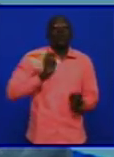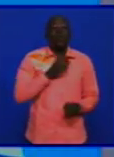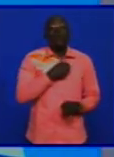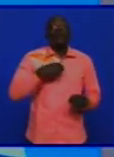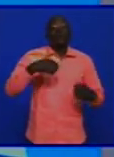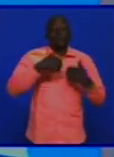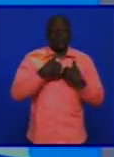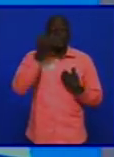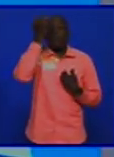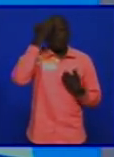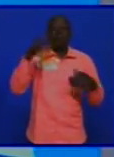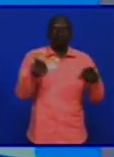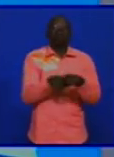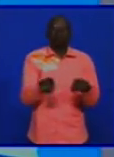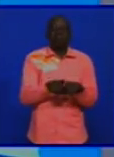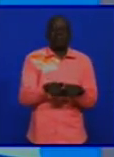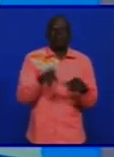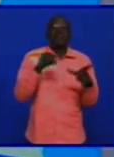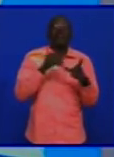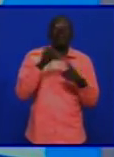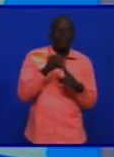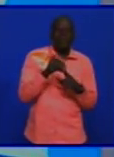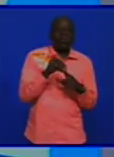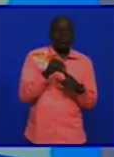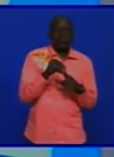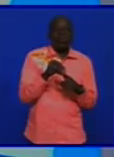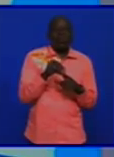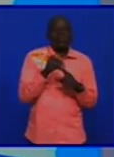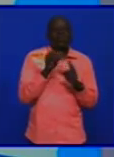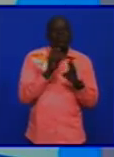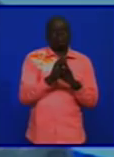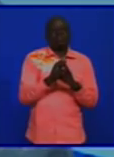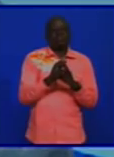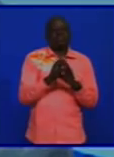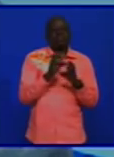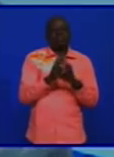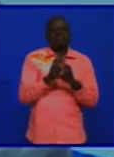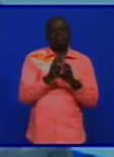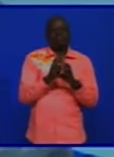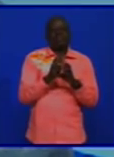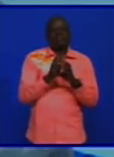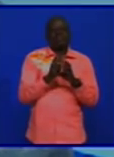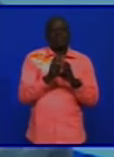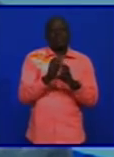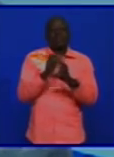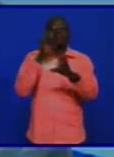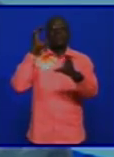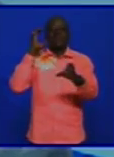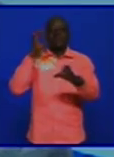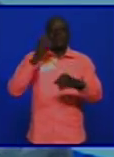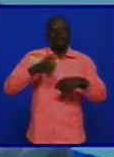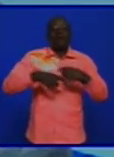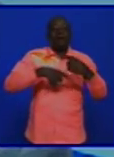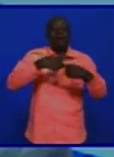phénomène. Où un camion qui justement allait à cette mine